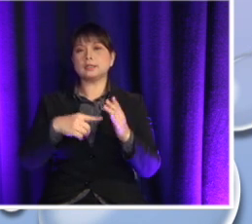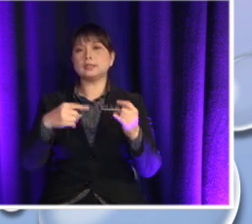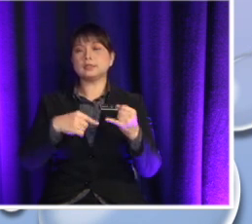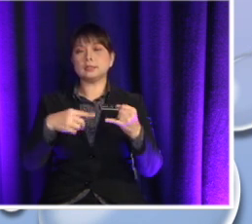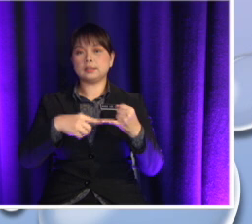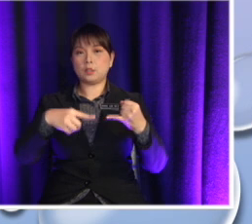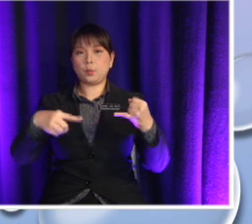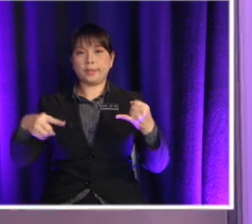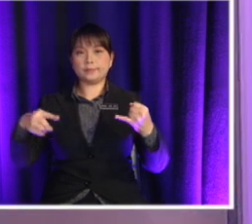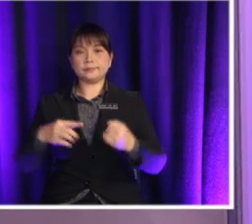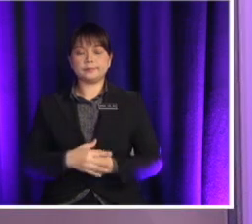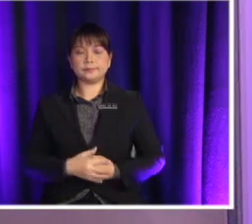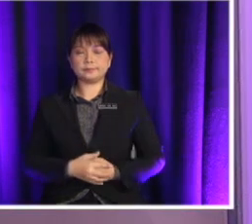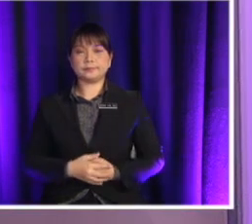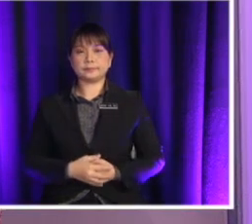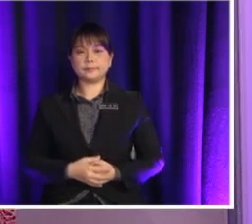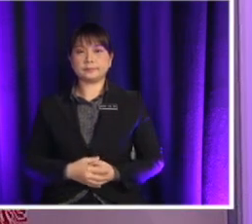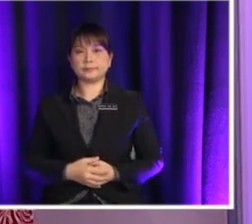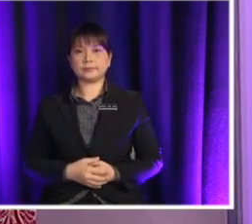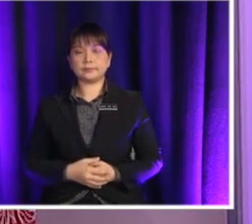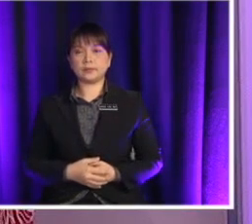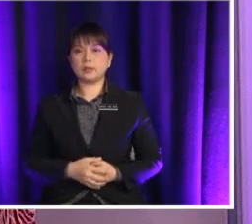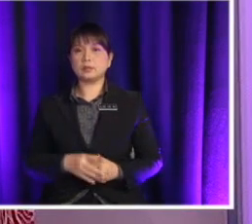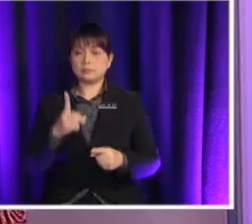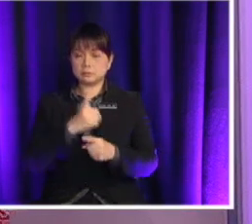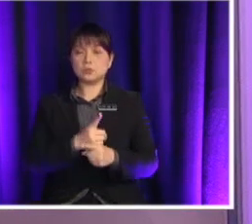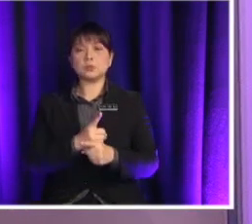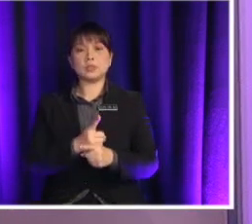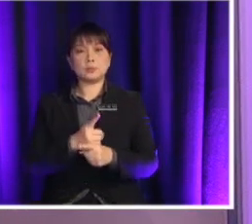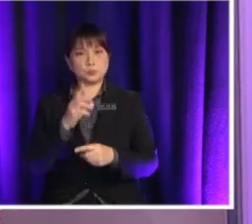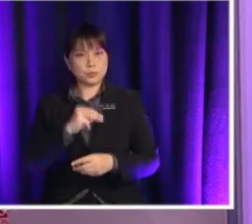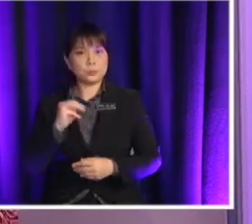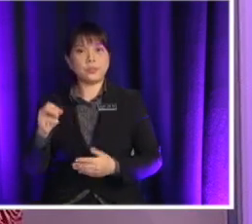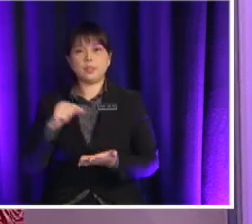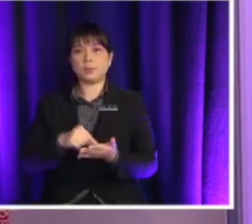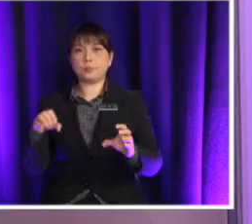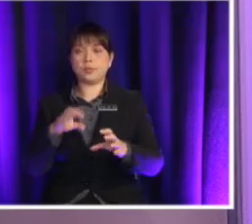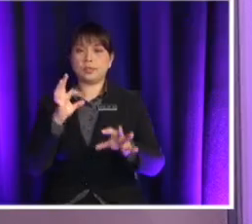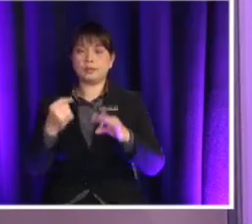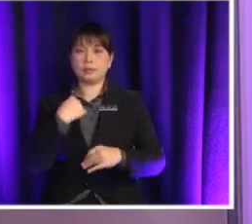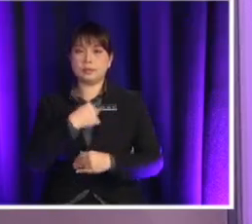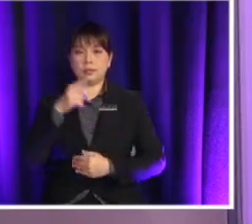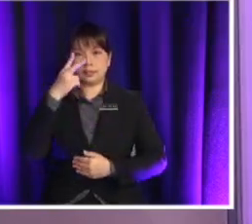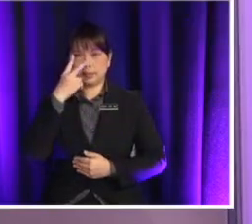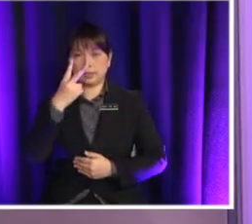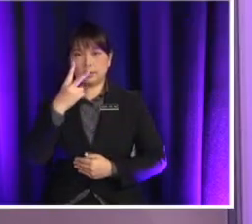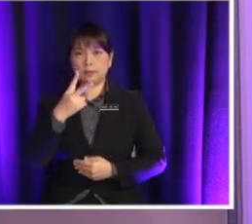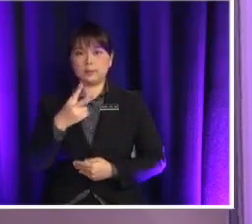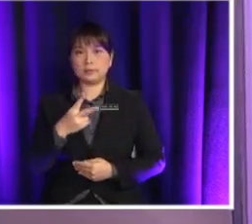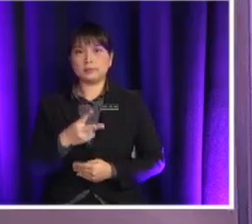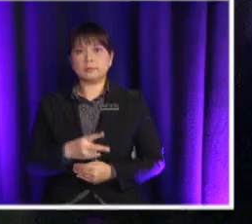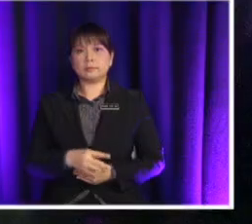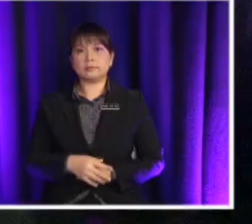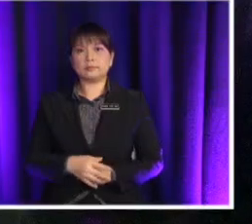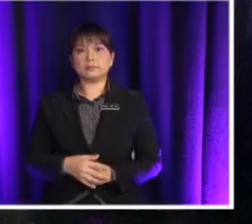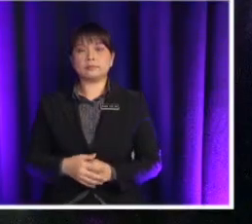Betul tak pelajar ni buat? Okey, betul tak murid-murid ni buat untuk sambungan? Okey, kita ada, kalau kita tengok litar kat sini, okey, saya pergi kat sini boleh tak, Aiman?